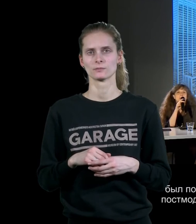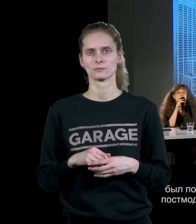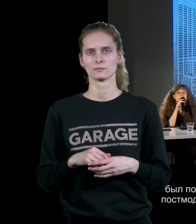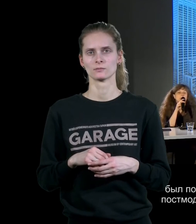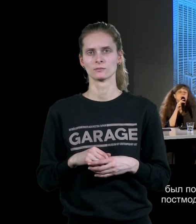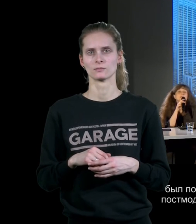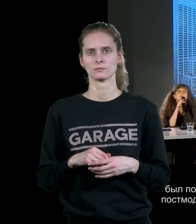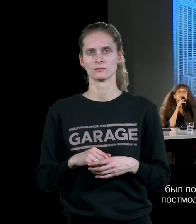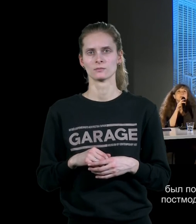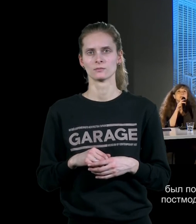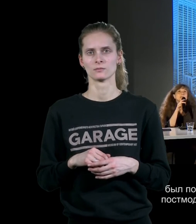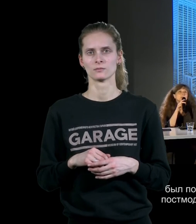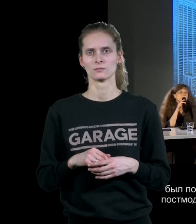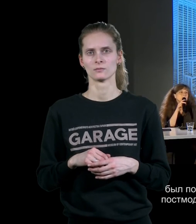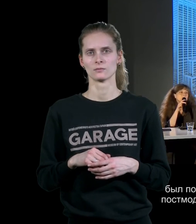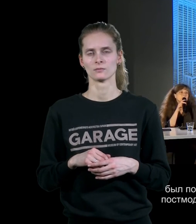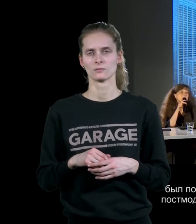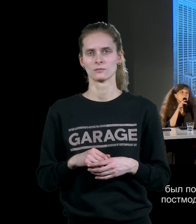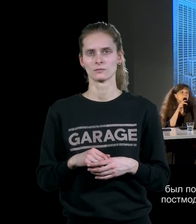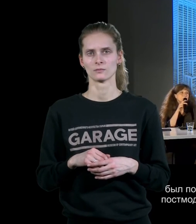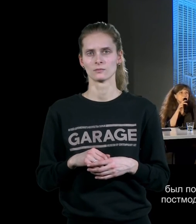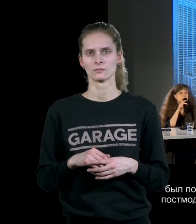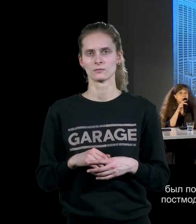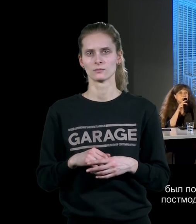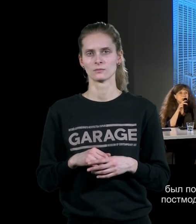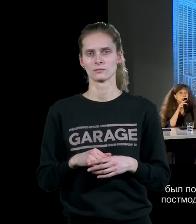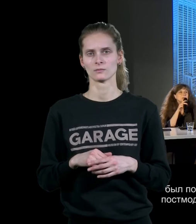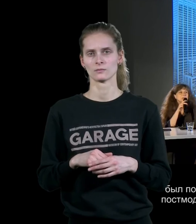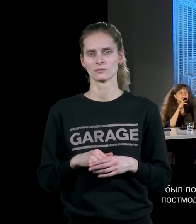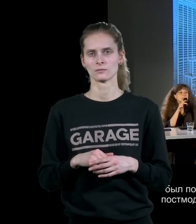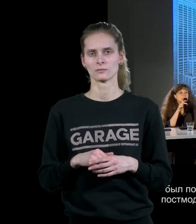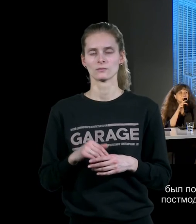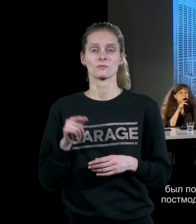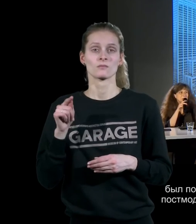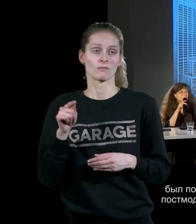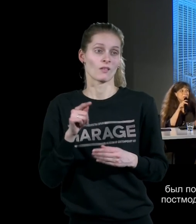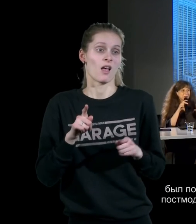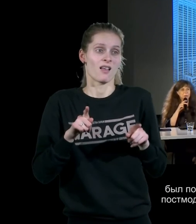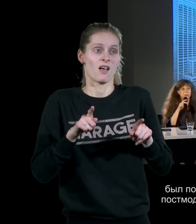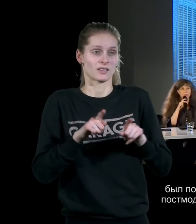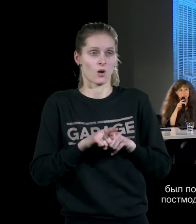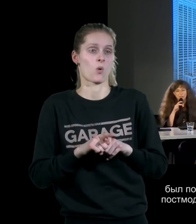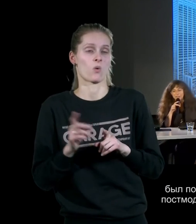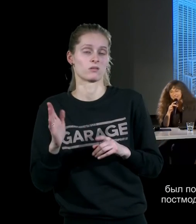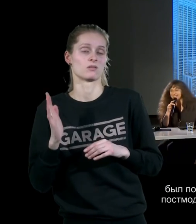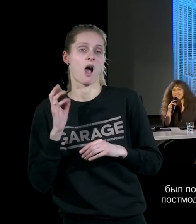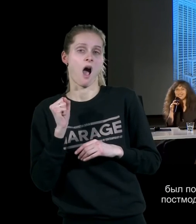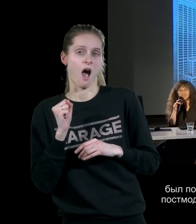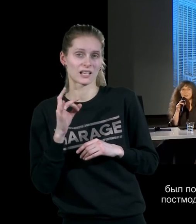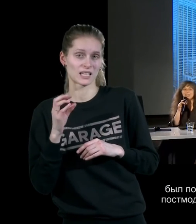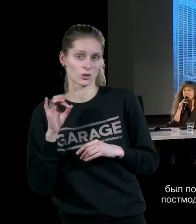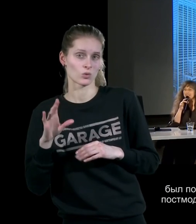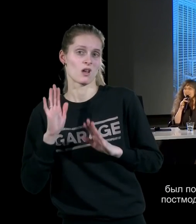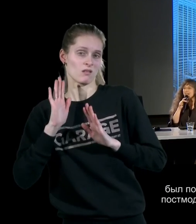он был таким последователем Баухауза, в общем, он стал одним из основоположников постмодернистской архитектуры. Ну, это так, конечно,